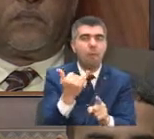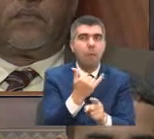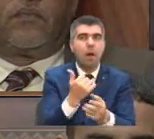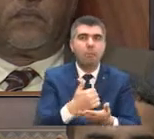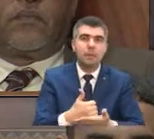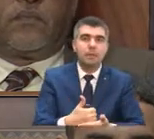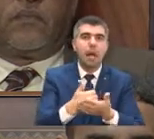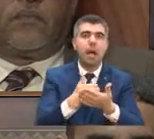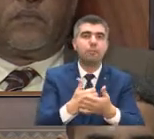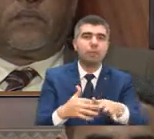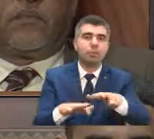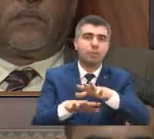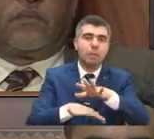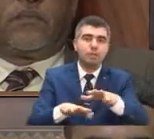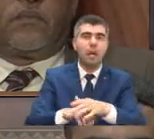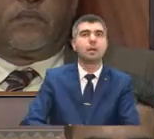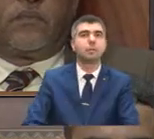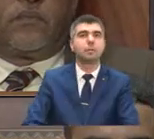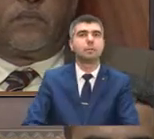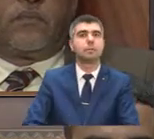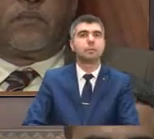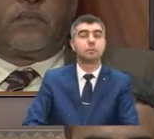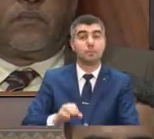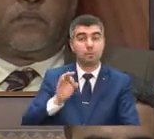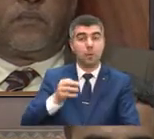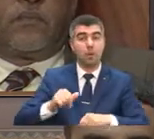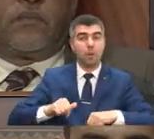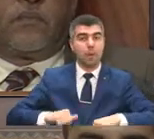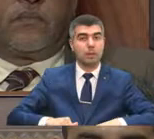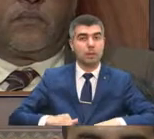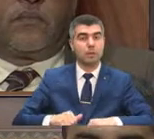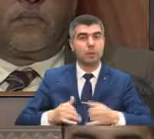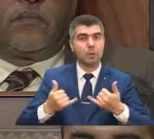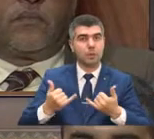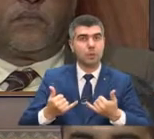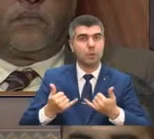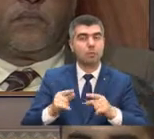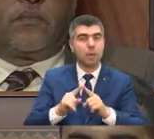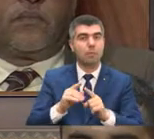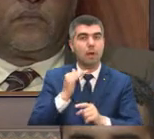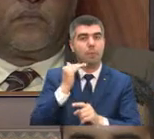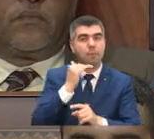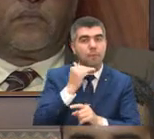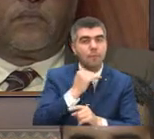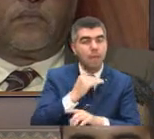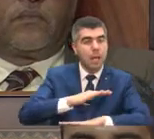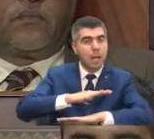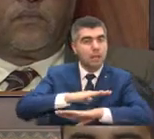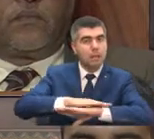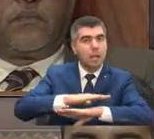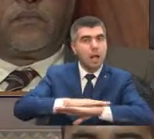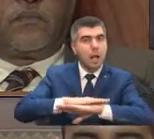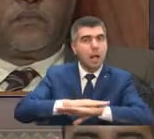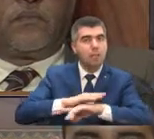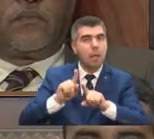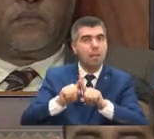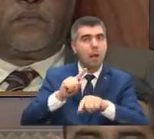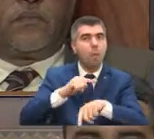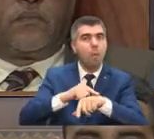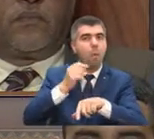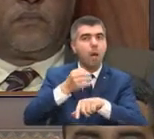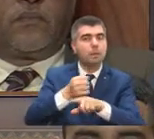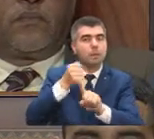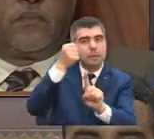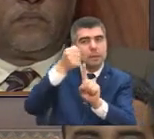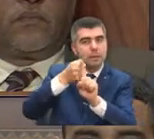الاجتماعي. سيد الوزير يجب التأكيد على ضرورة تسريع واحترام الأجال لإنجاز هذا الورش، لأن كل